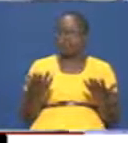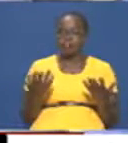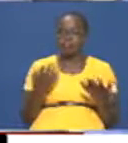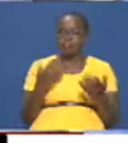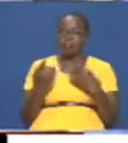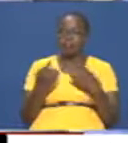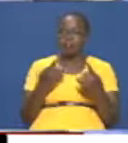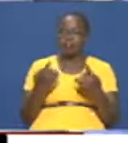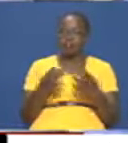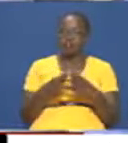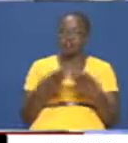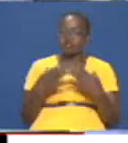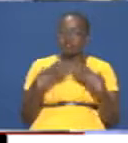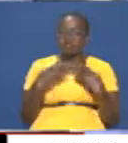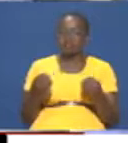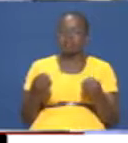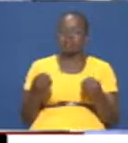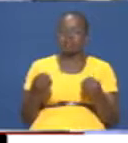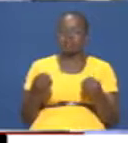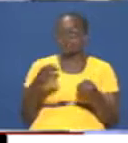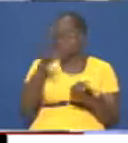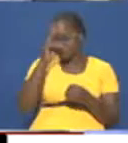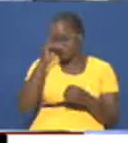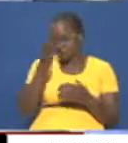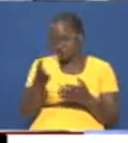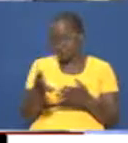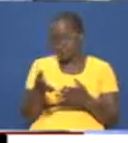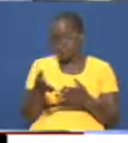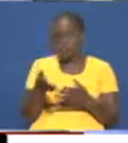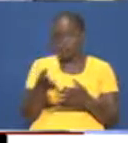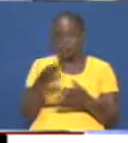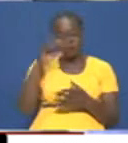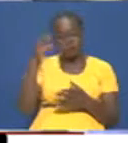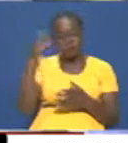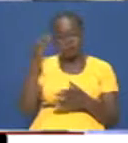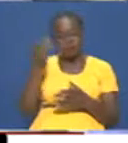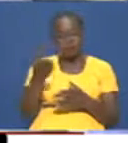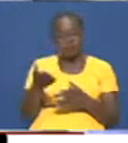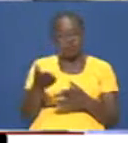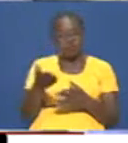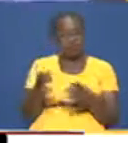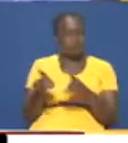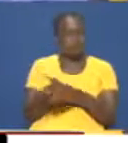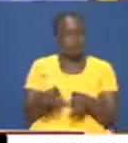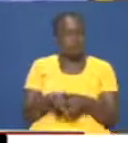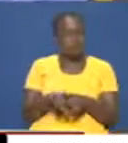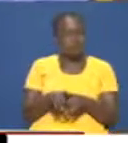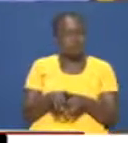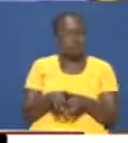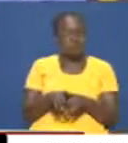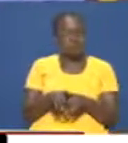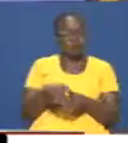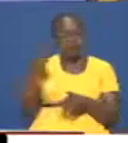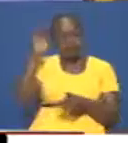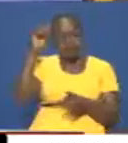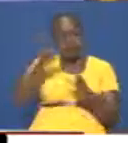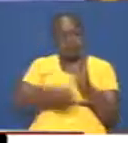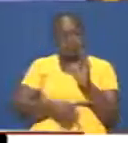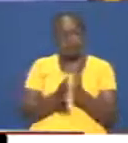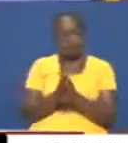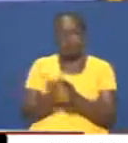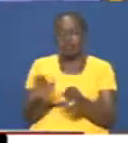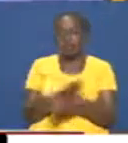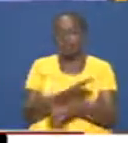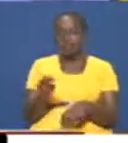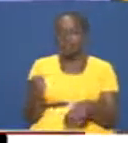hali ya afya ya polisi hapa kwetu pwani pia iangaliwe kwa undani zaidi. Wengi wao